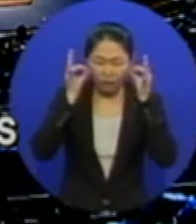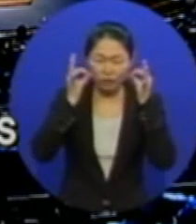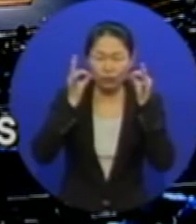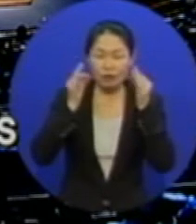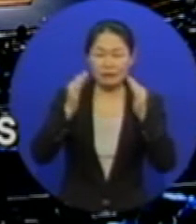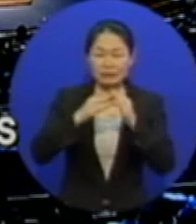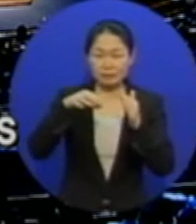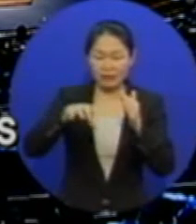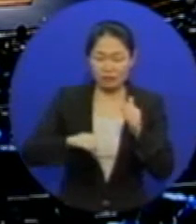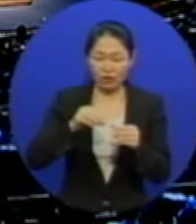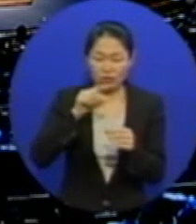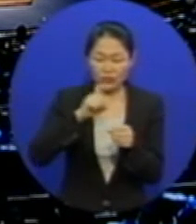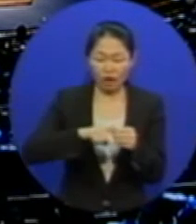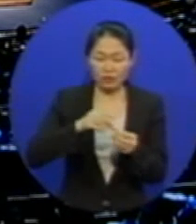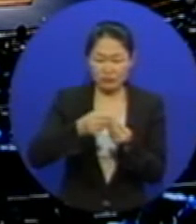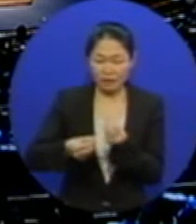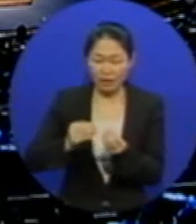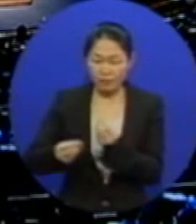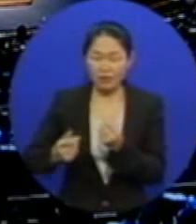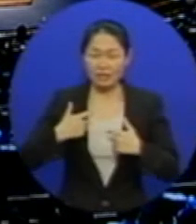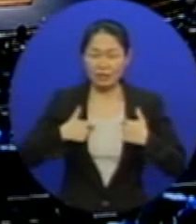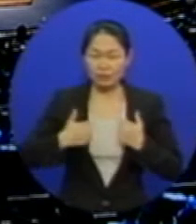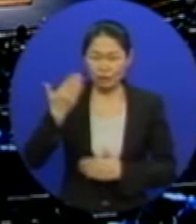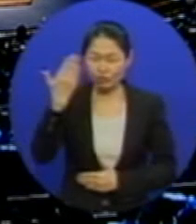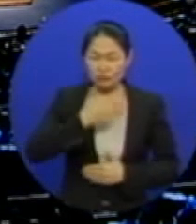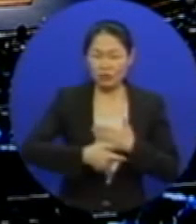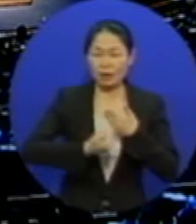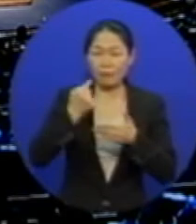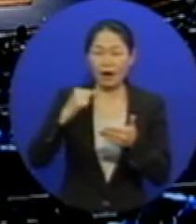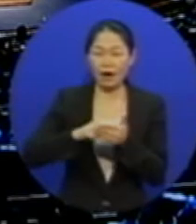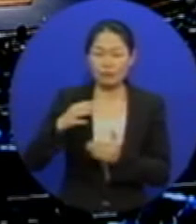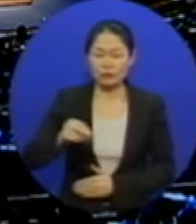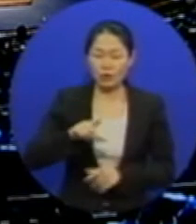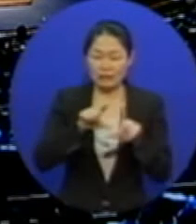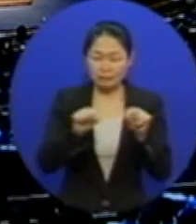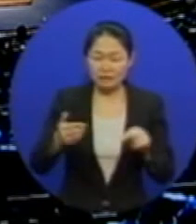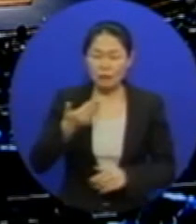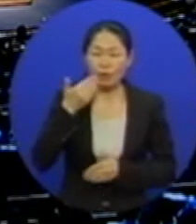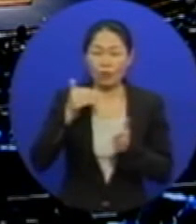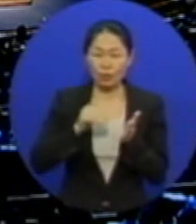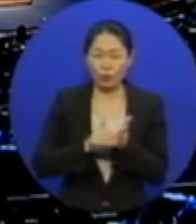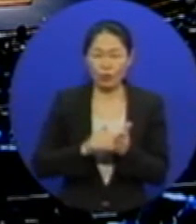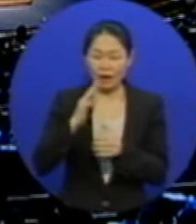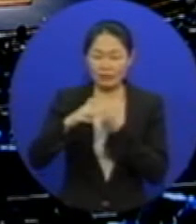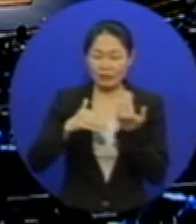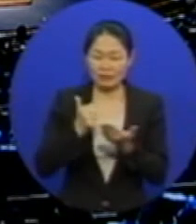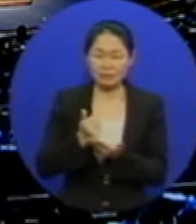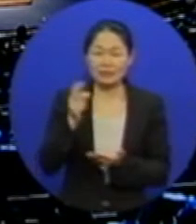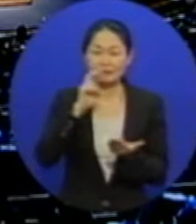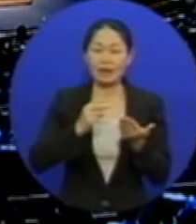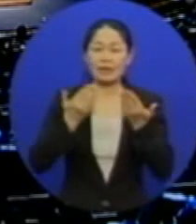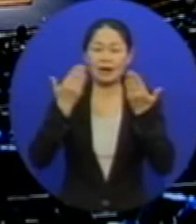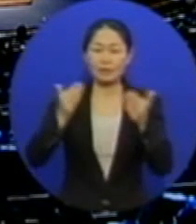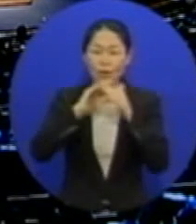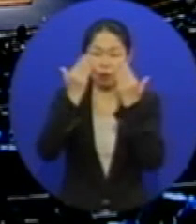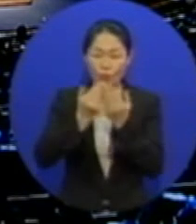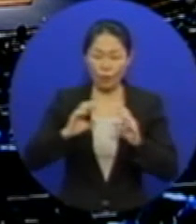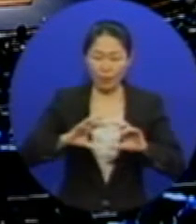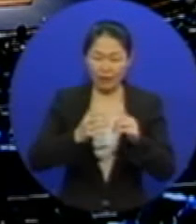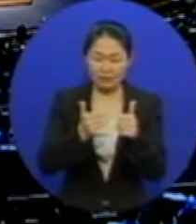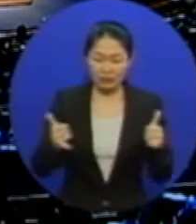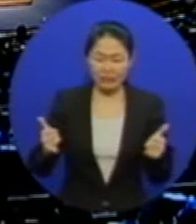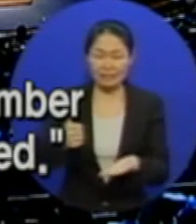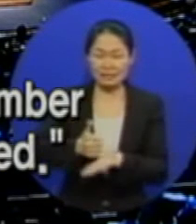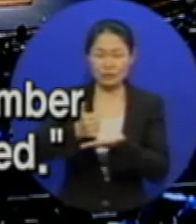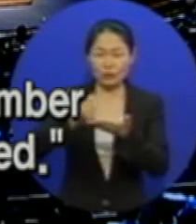떡을 떼며 기쁨과 순전한 마음으로 음식을 먹고 하나님을 찬미하며 또 온 백성에게 참